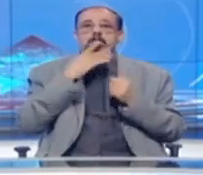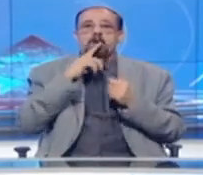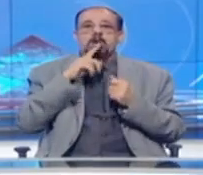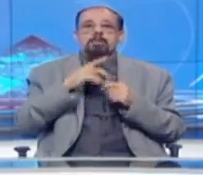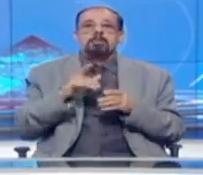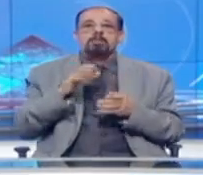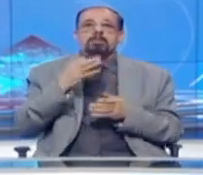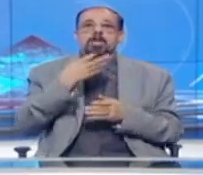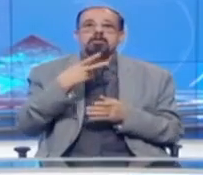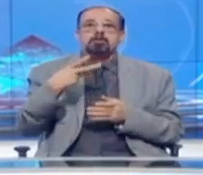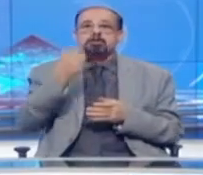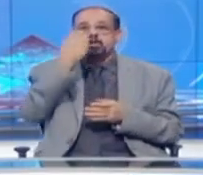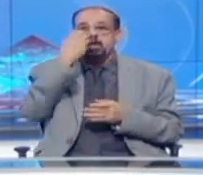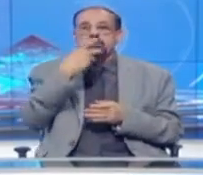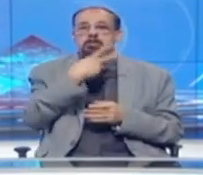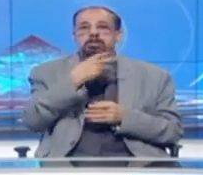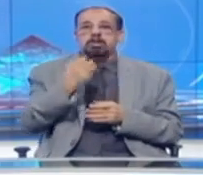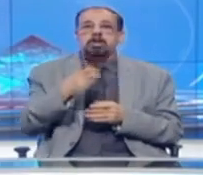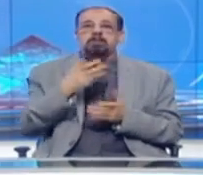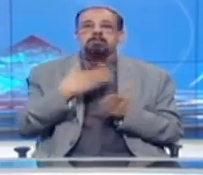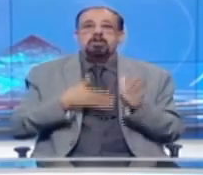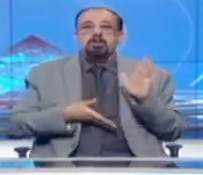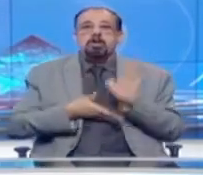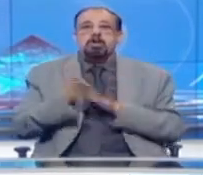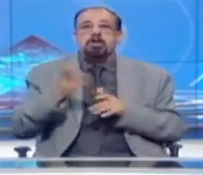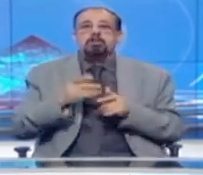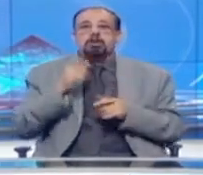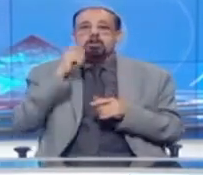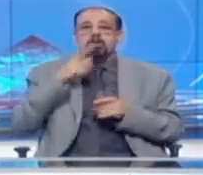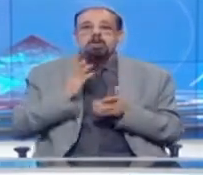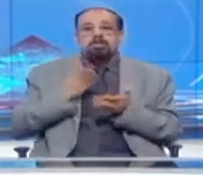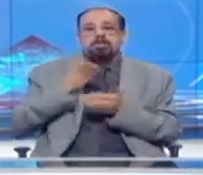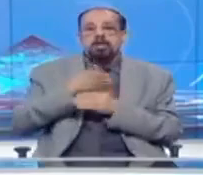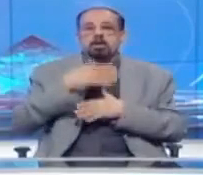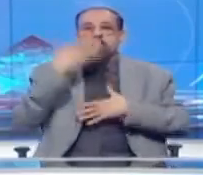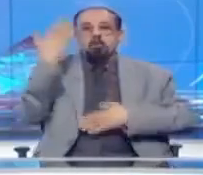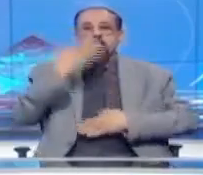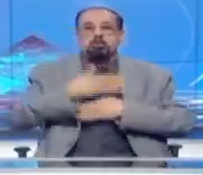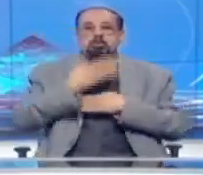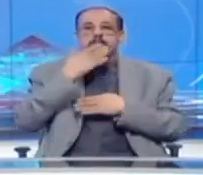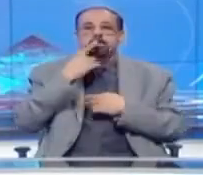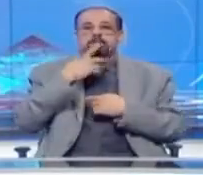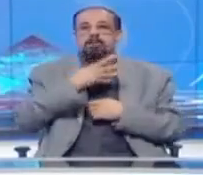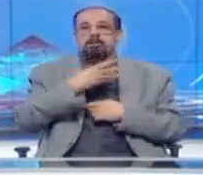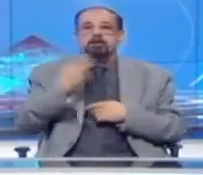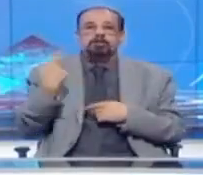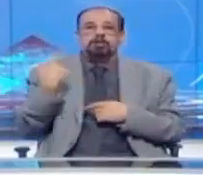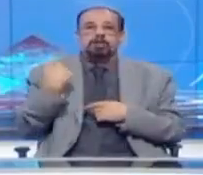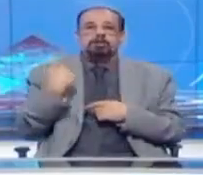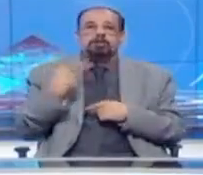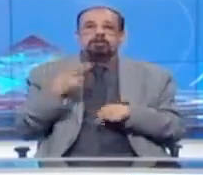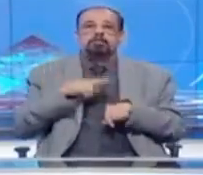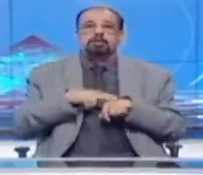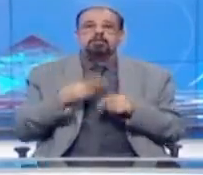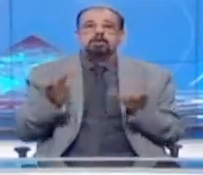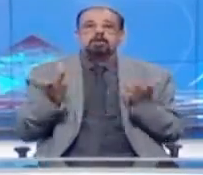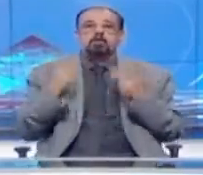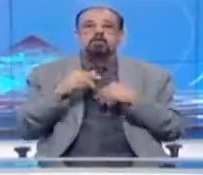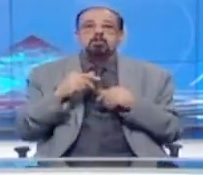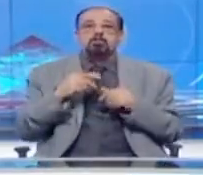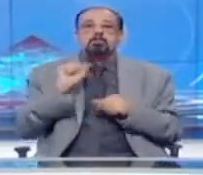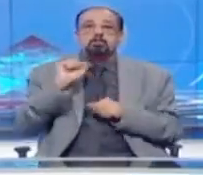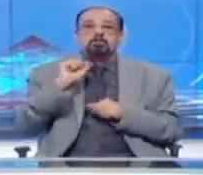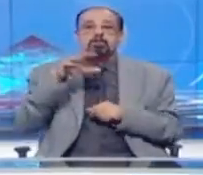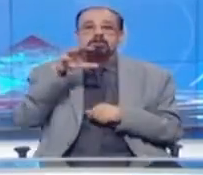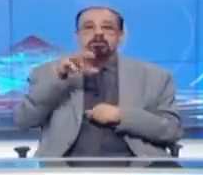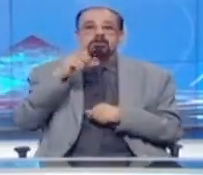نحو 23,200 لاجئ من أوكرانيا للحدود البولندية خلال 24 ساعة الماضية، ما